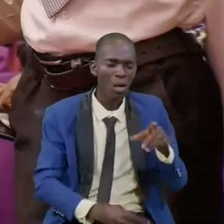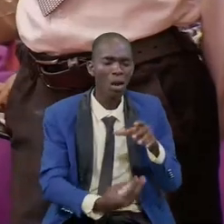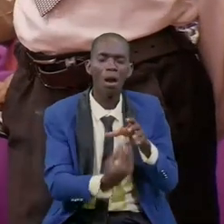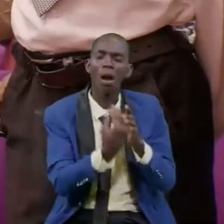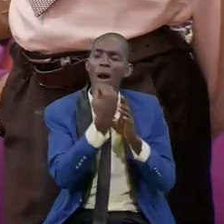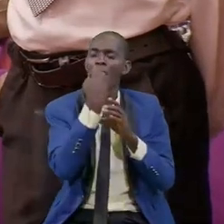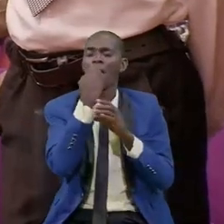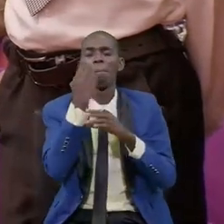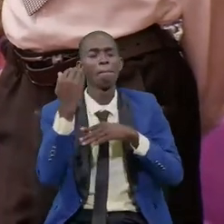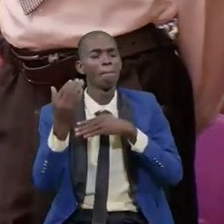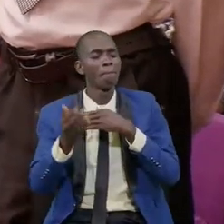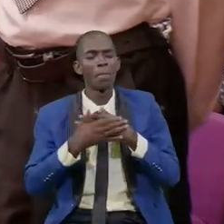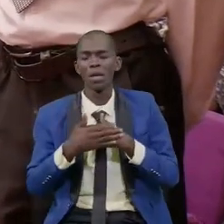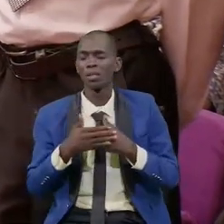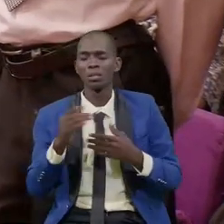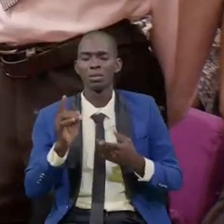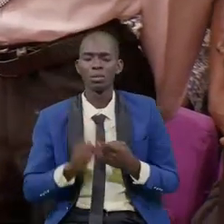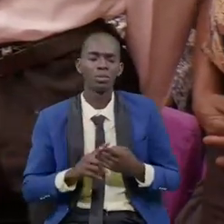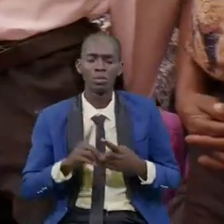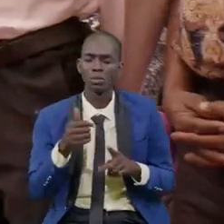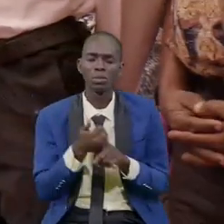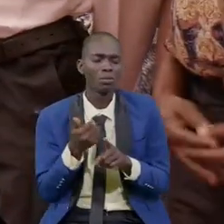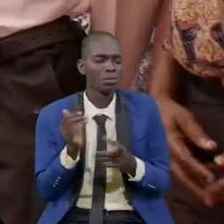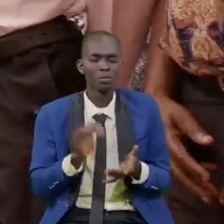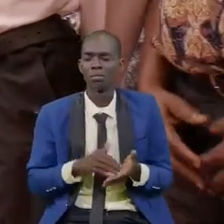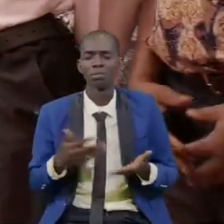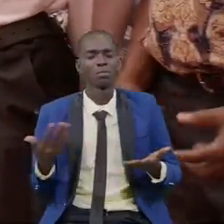ne pouvez plus les ramasser ensemble